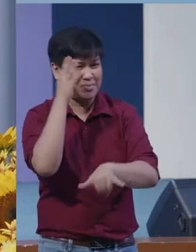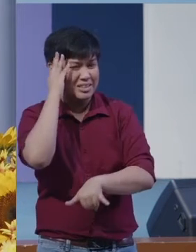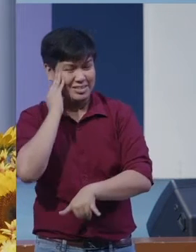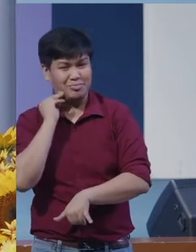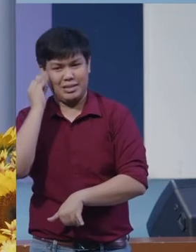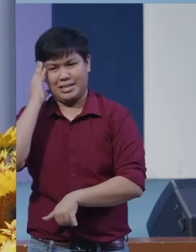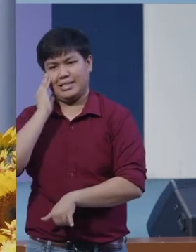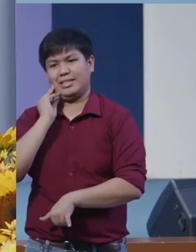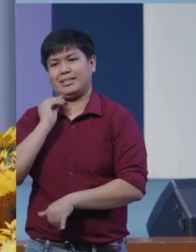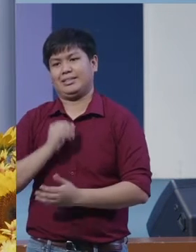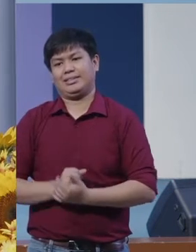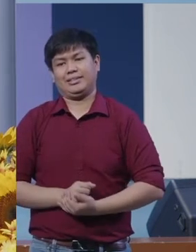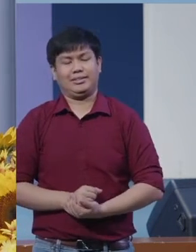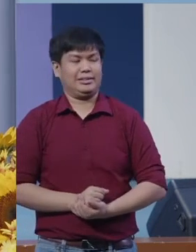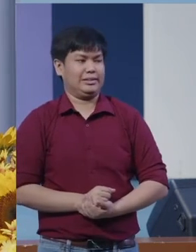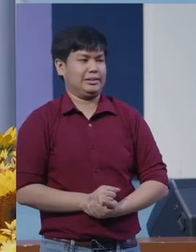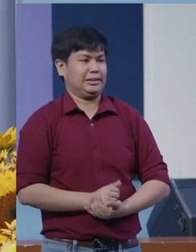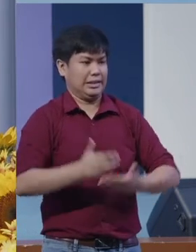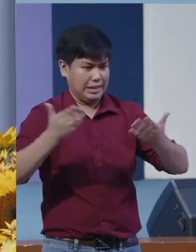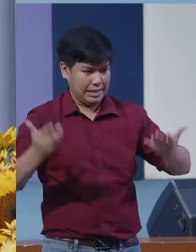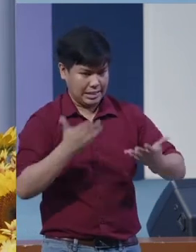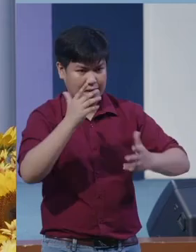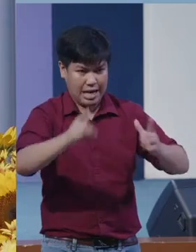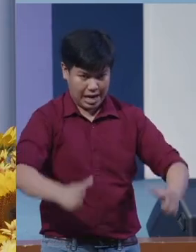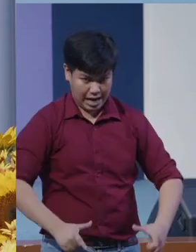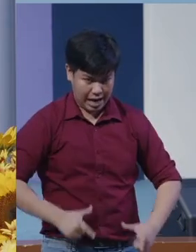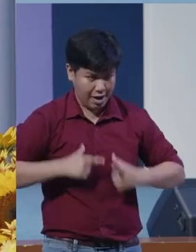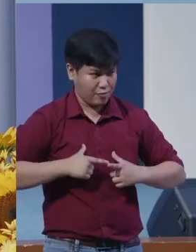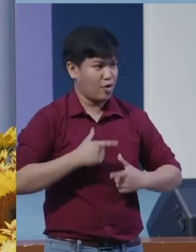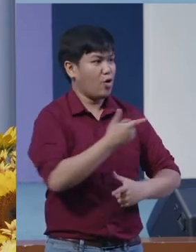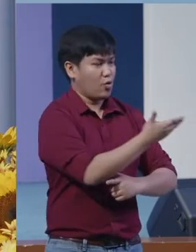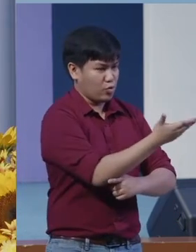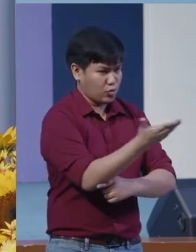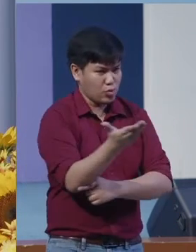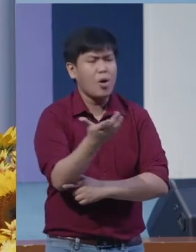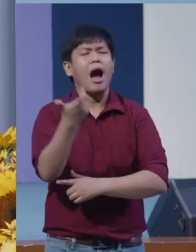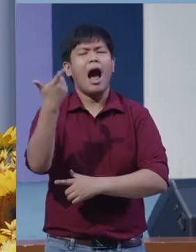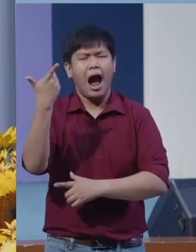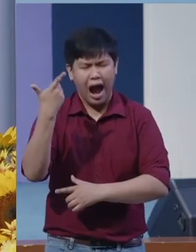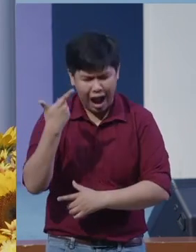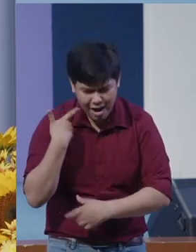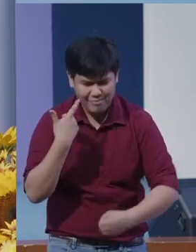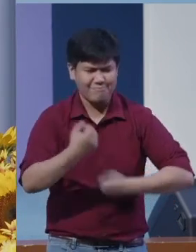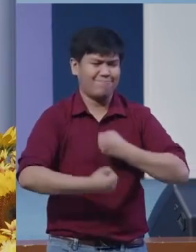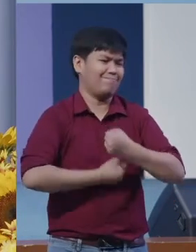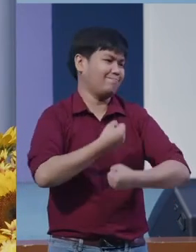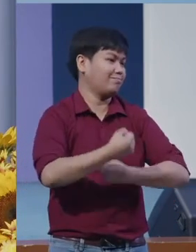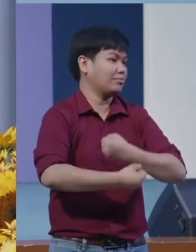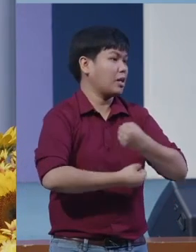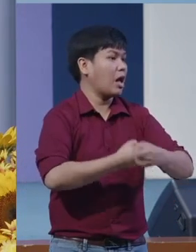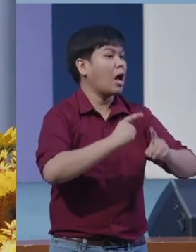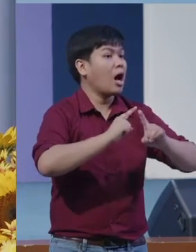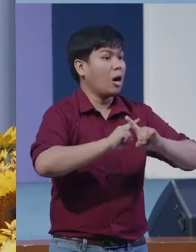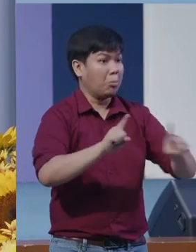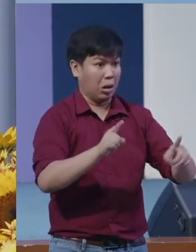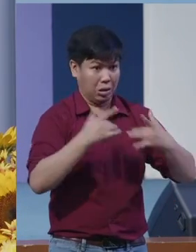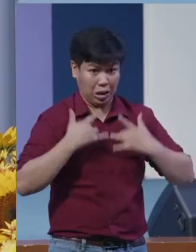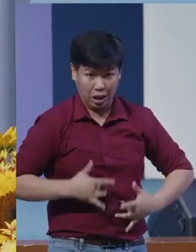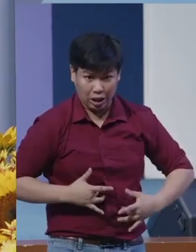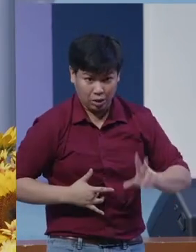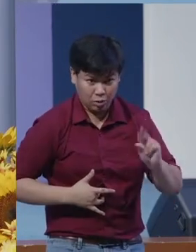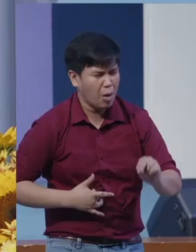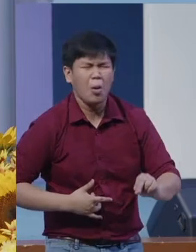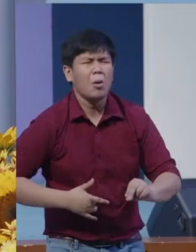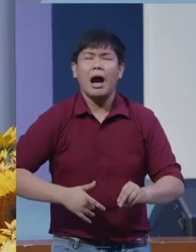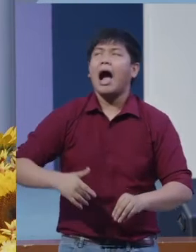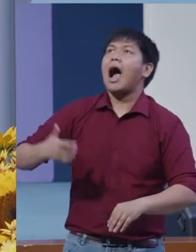John 16:33, "In this life, you will have tribulation. But take heart or be of good cheer,